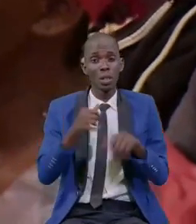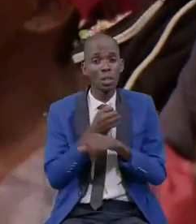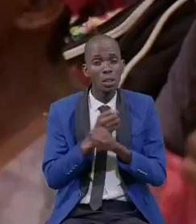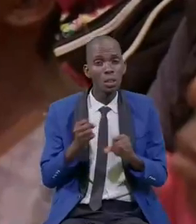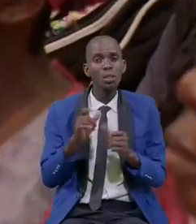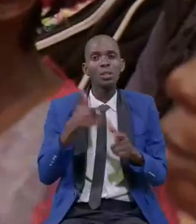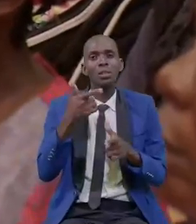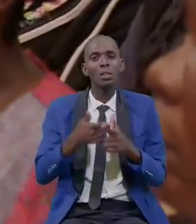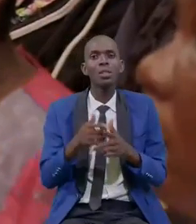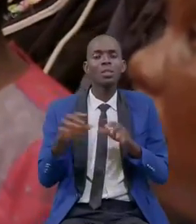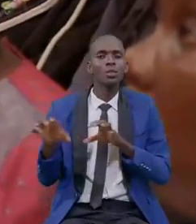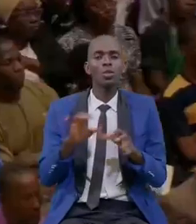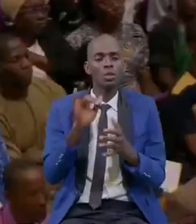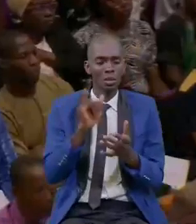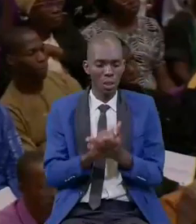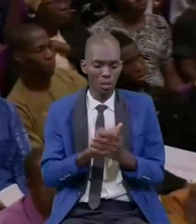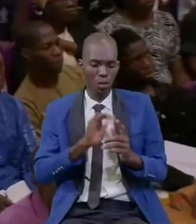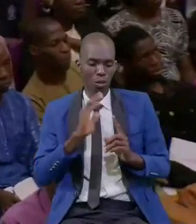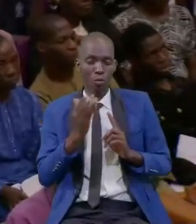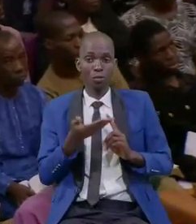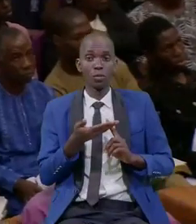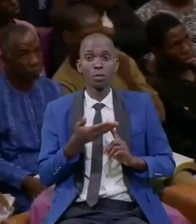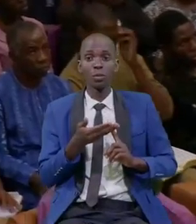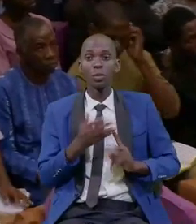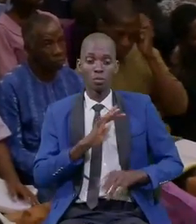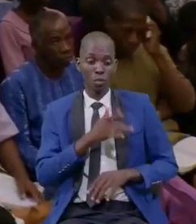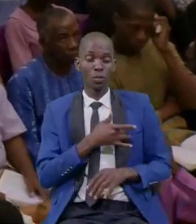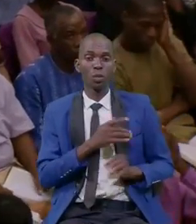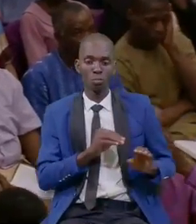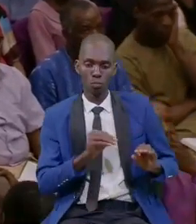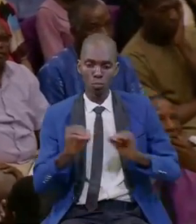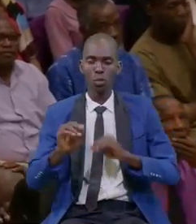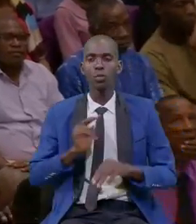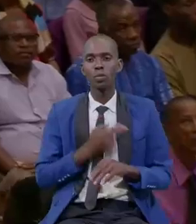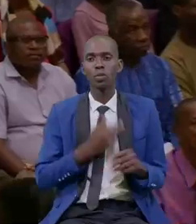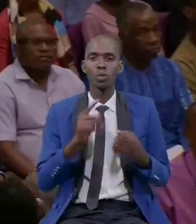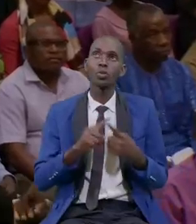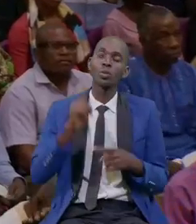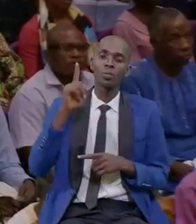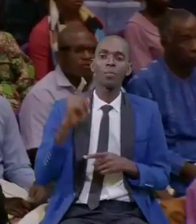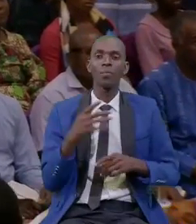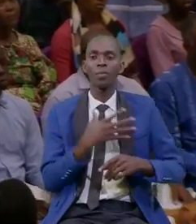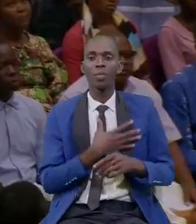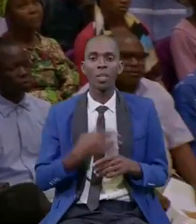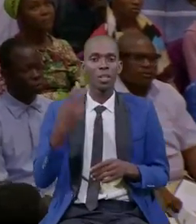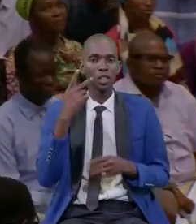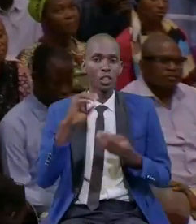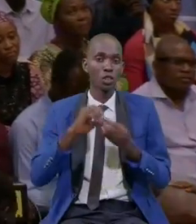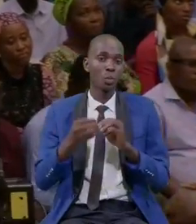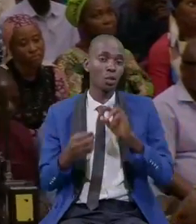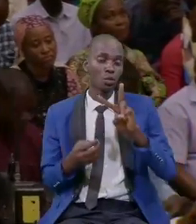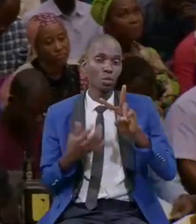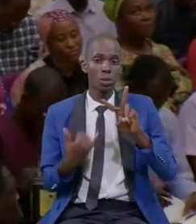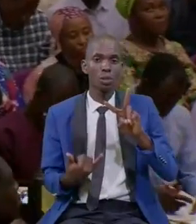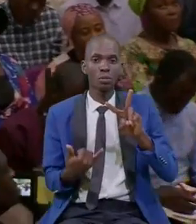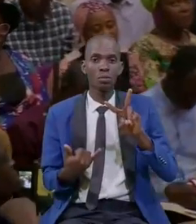cette conviction nous pousse à aller vers lui. Nous l'invoquons et puis nous sommes sauvés. Nous allons à la deuxième partie ici.